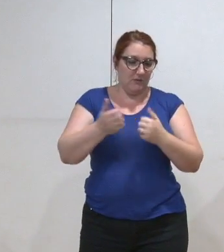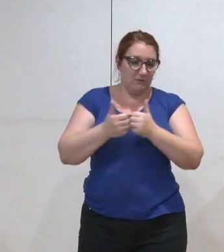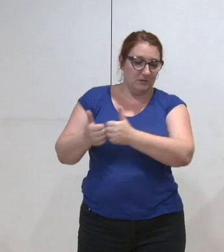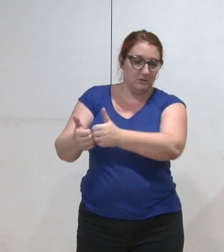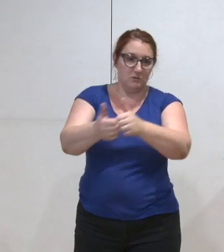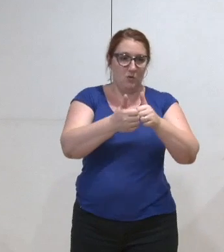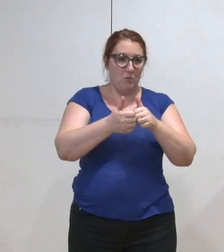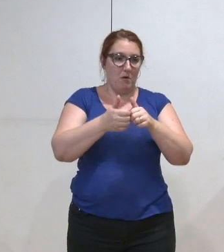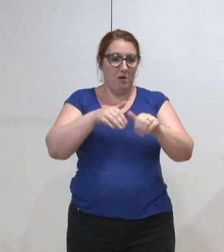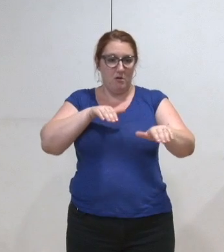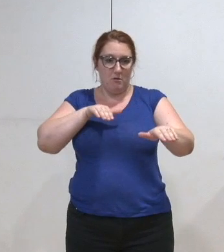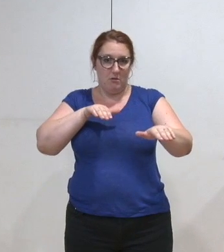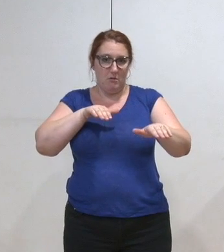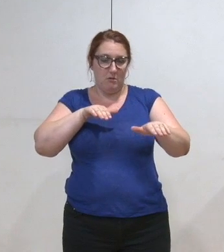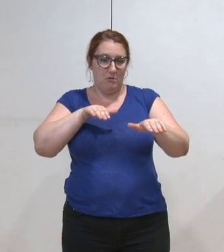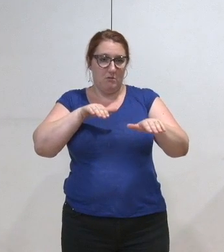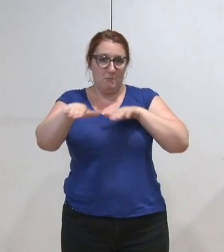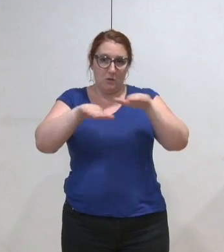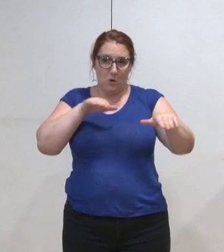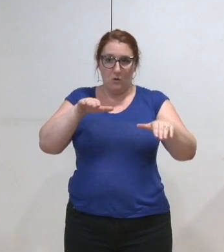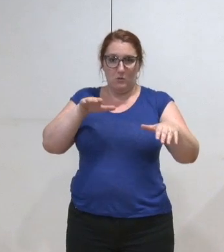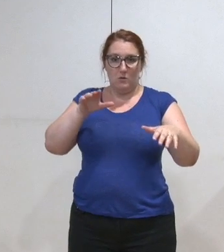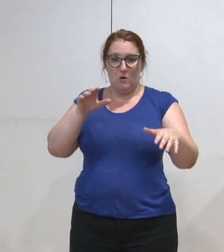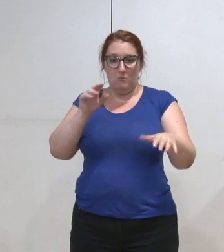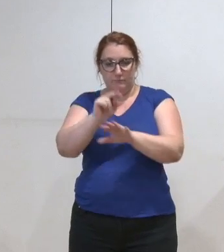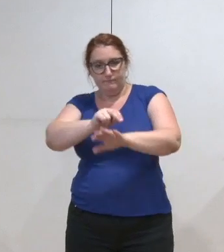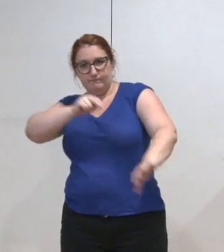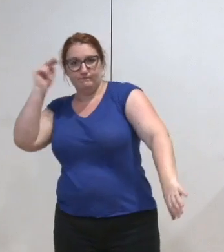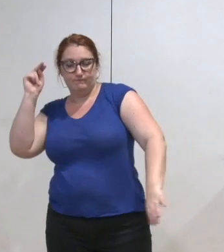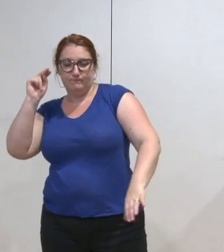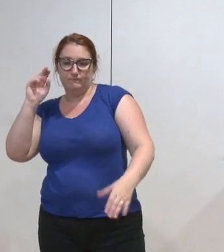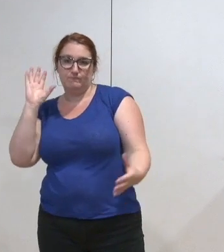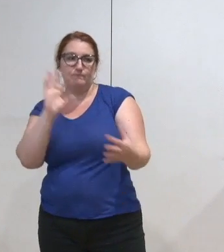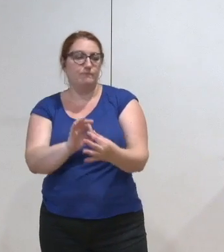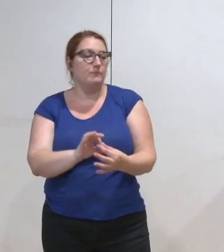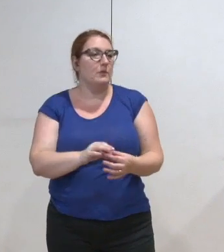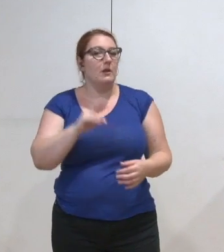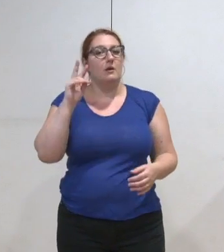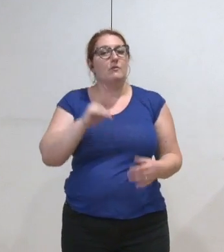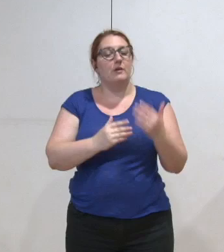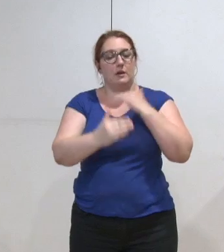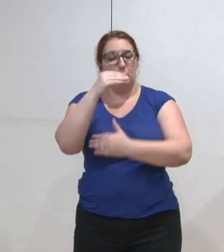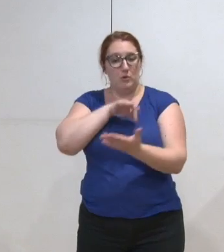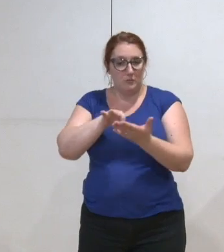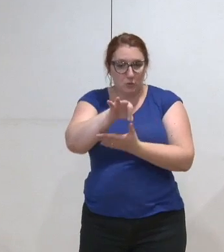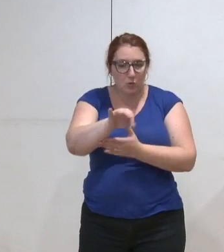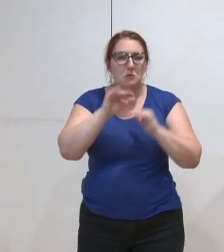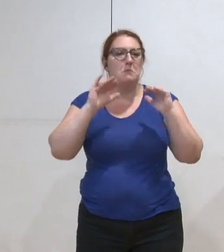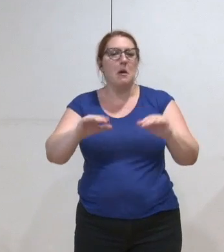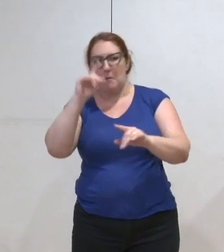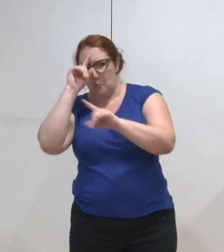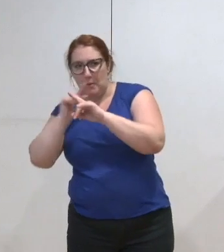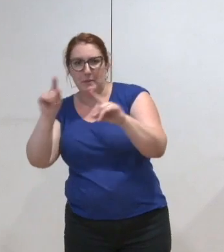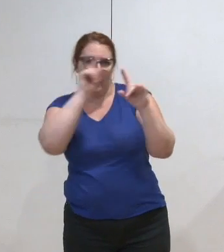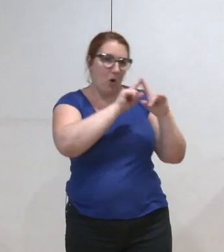communs ce cette ligne de route e une exigence partagée je crois que bien qu'il y ait des différences il y a un un